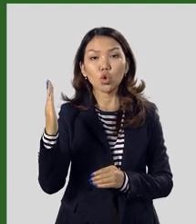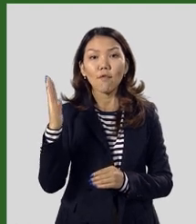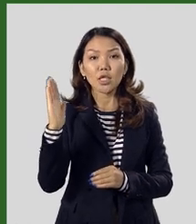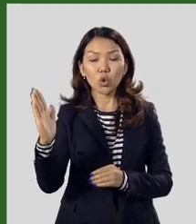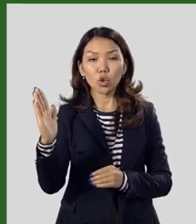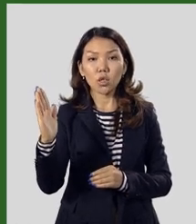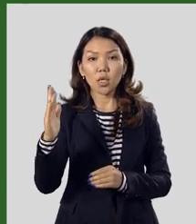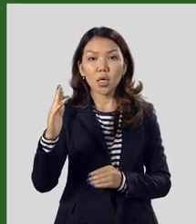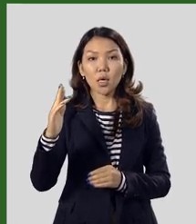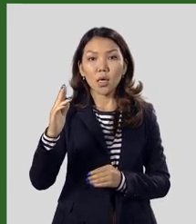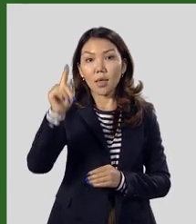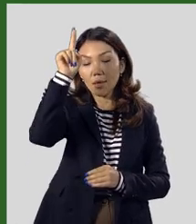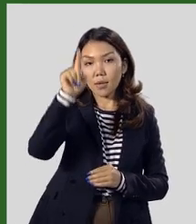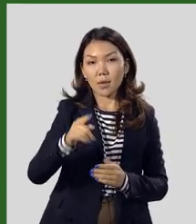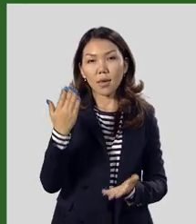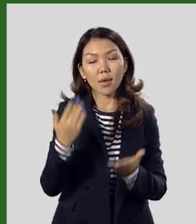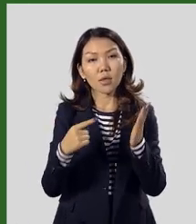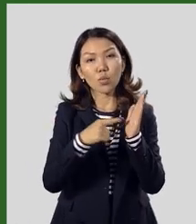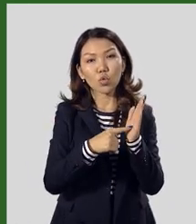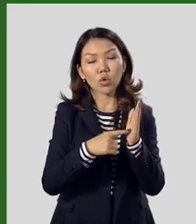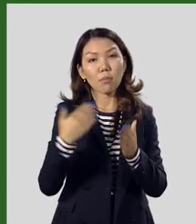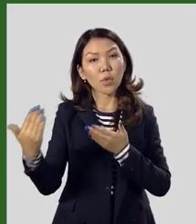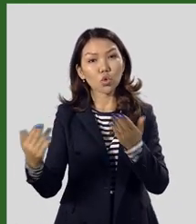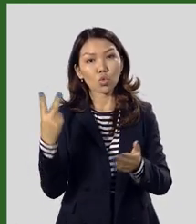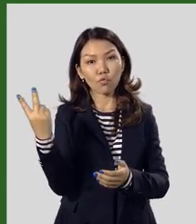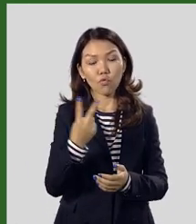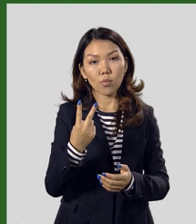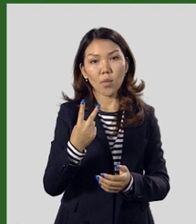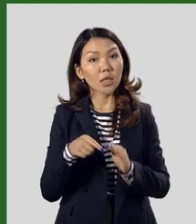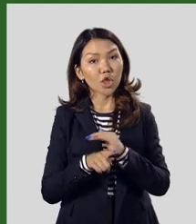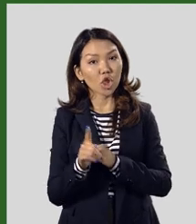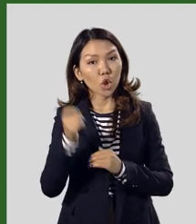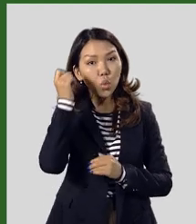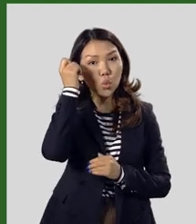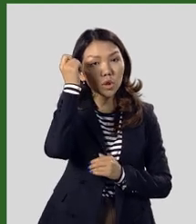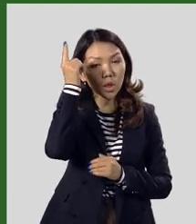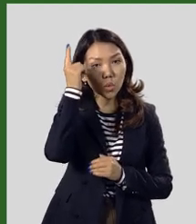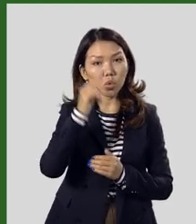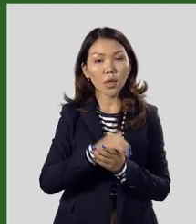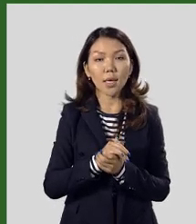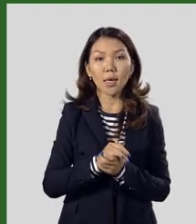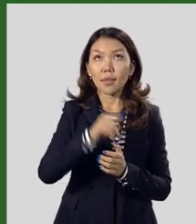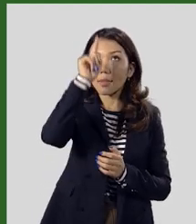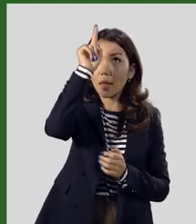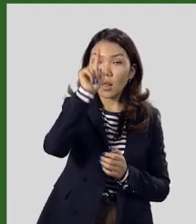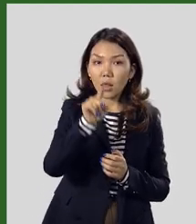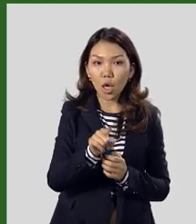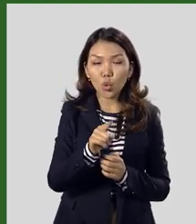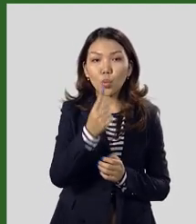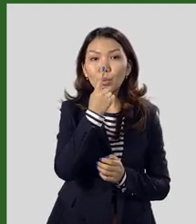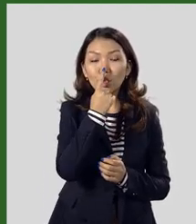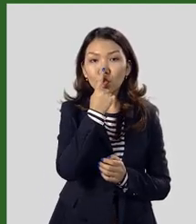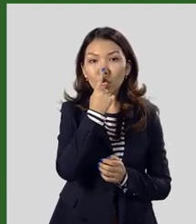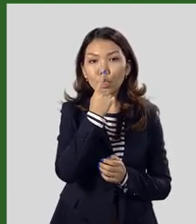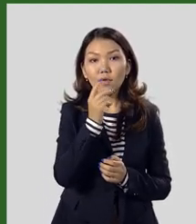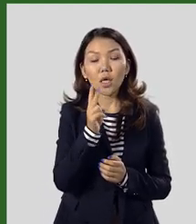Если пункт располагается между двумя меридианами, то сначала узнают долготу ближайшего к